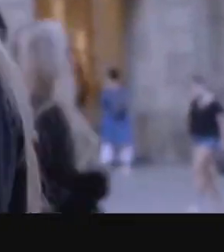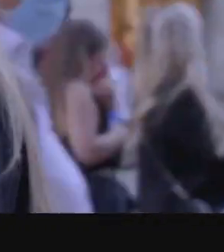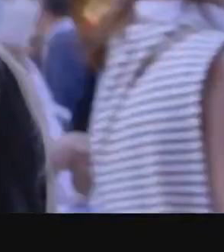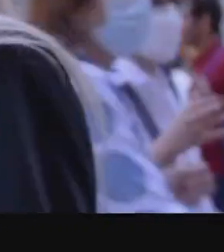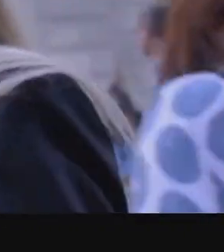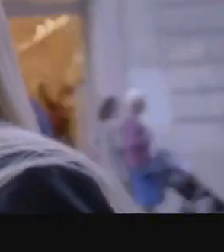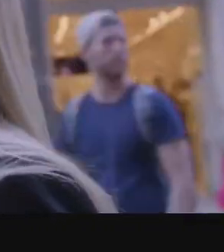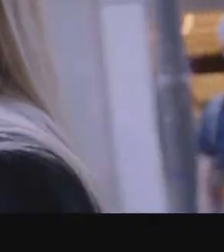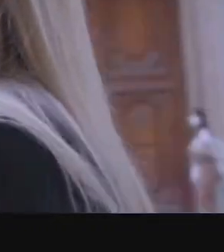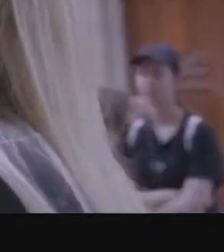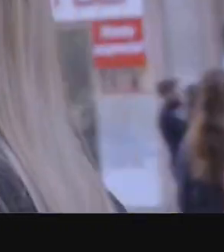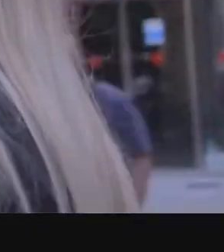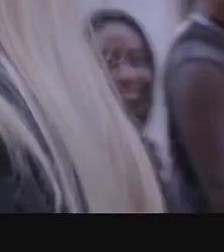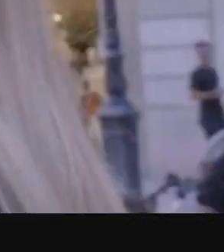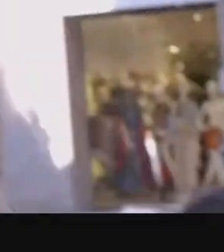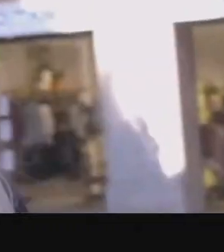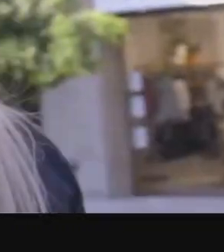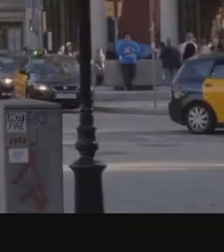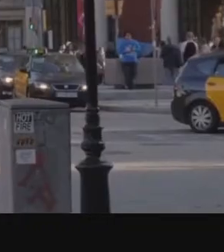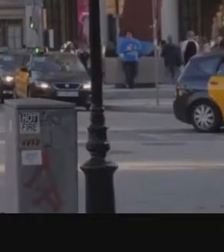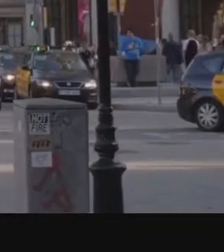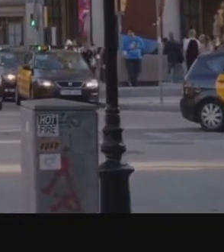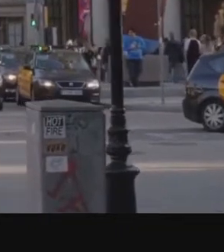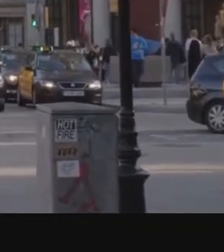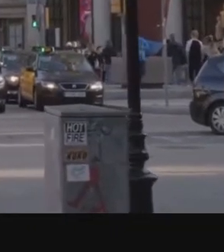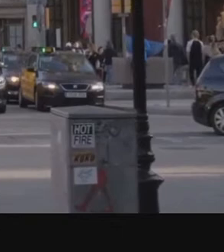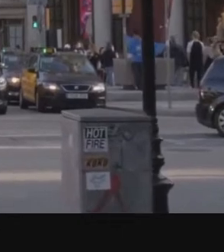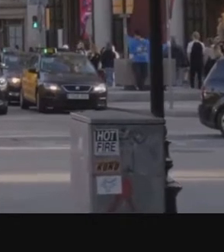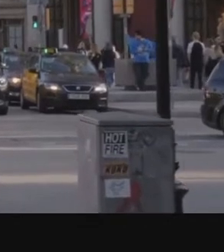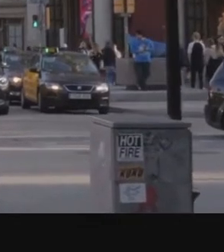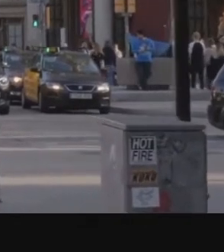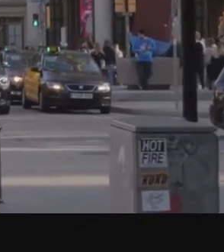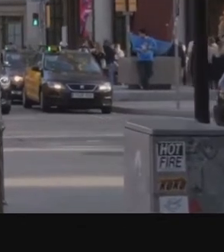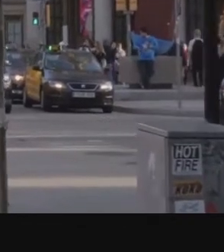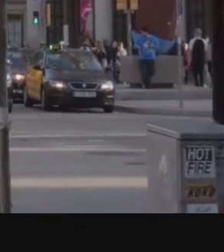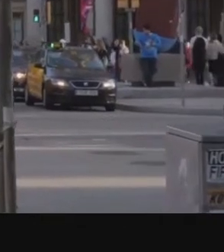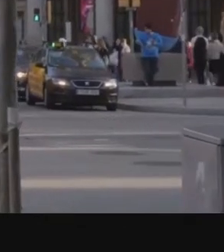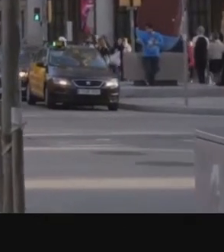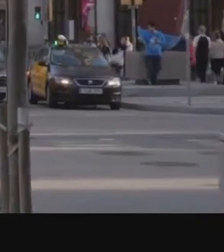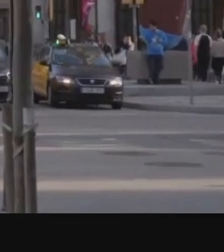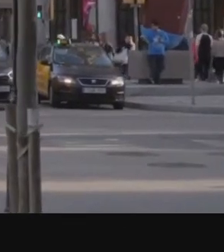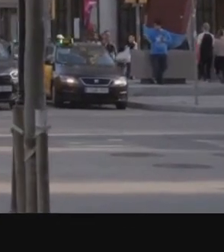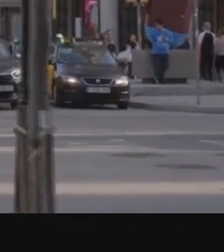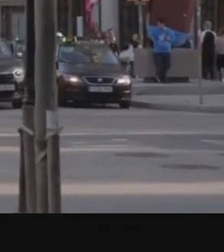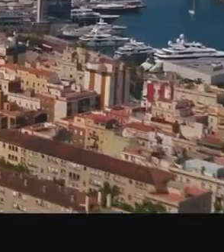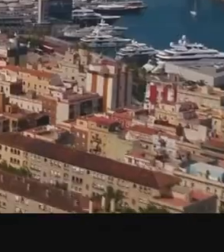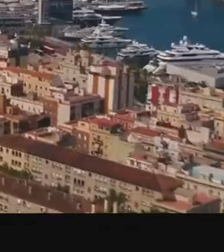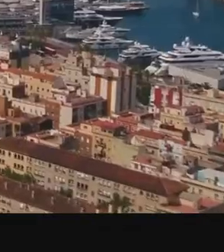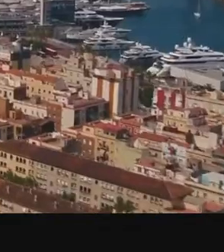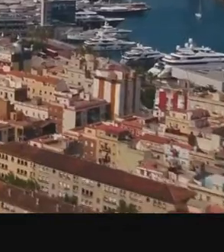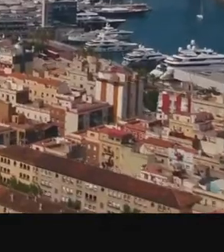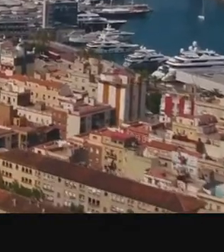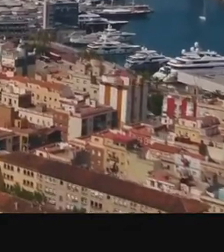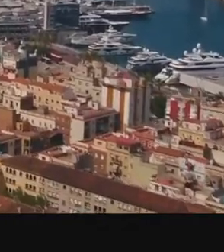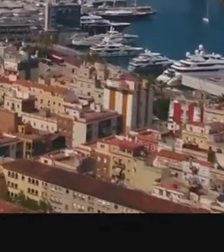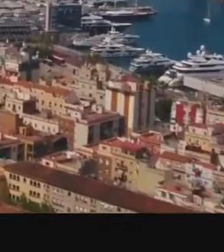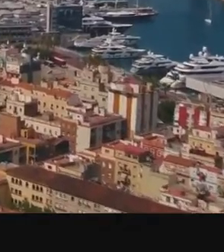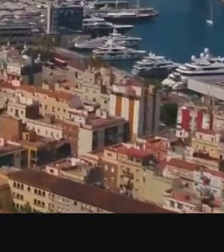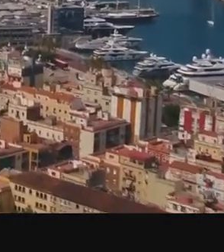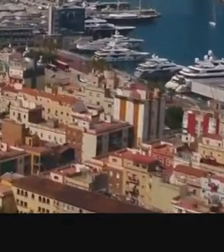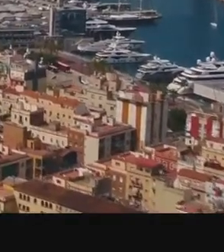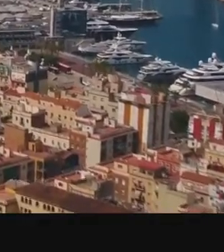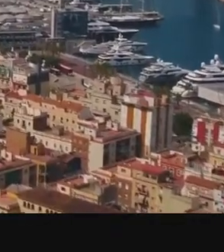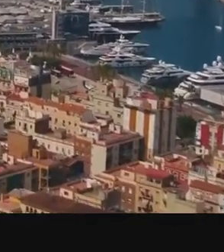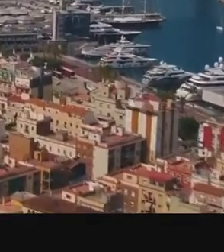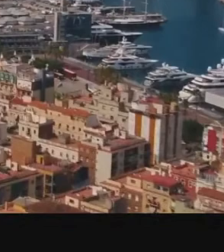degradació i que es torna a erigir com la gran ciutat que és, com una referència mediterrània, europea, mundial,